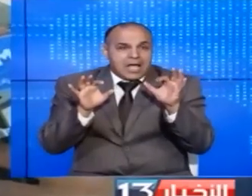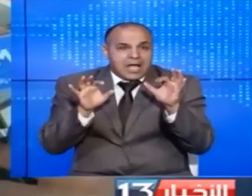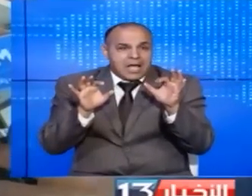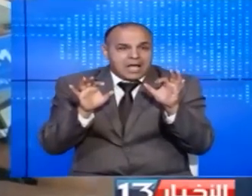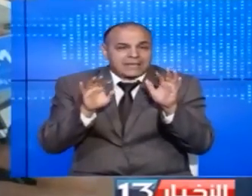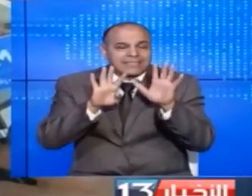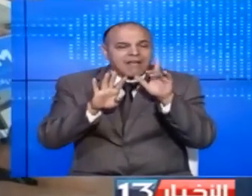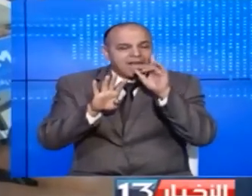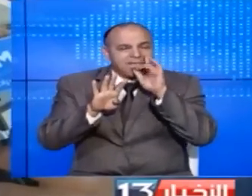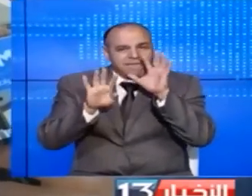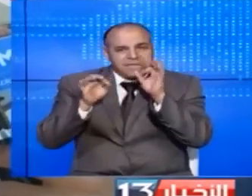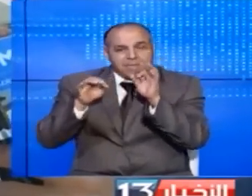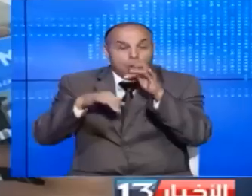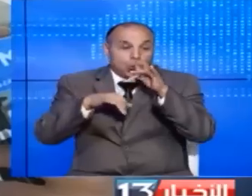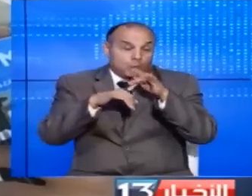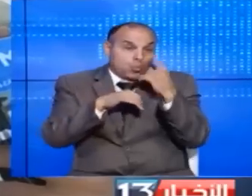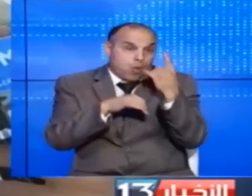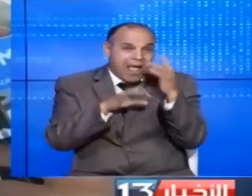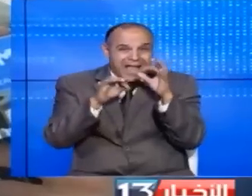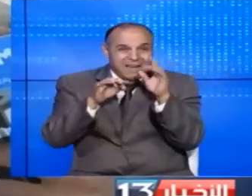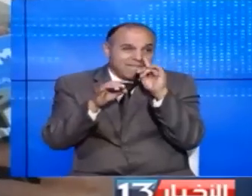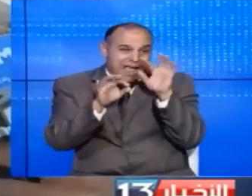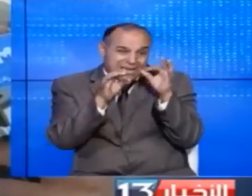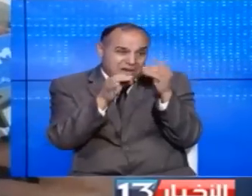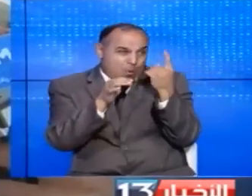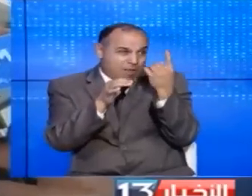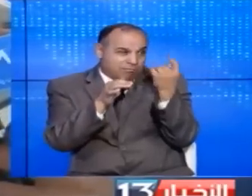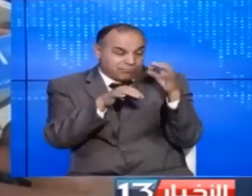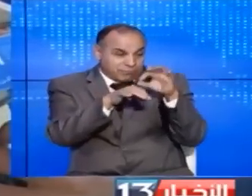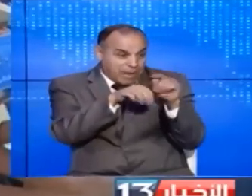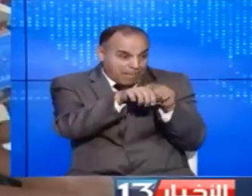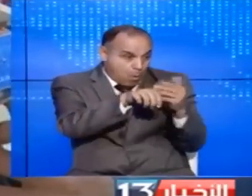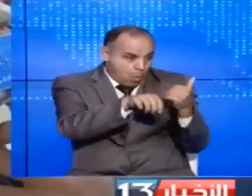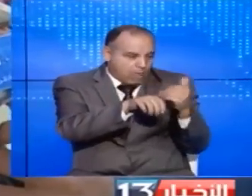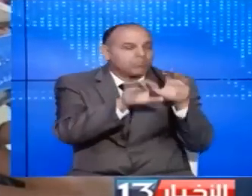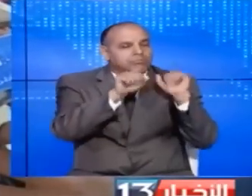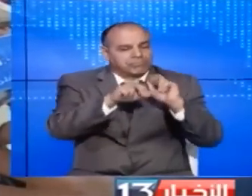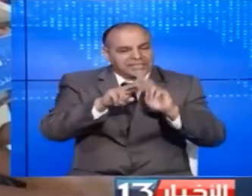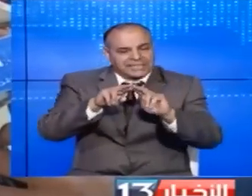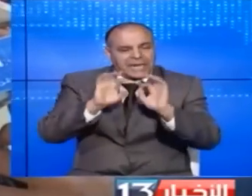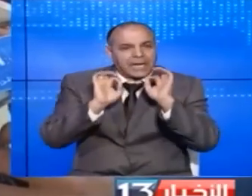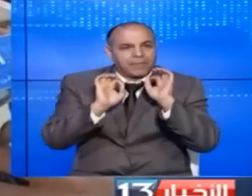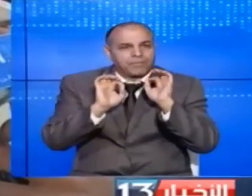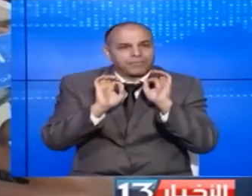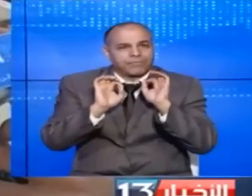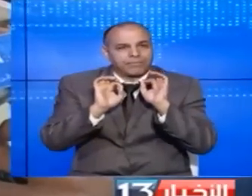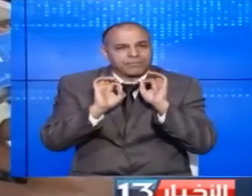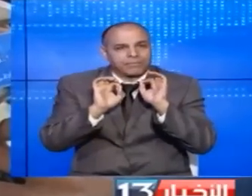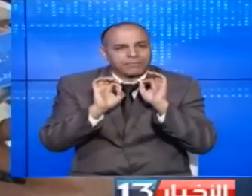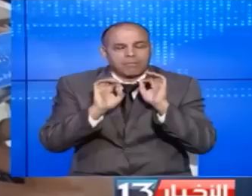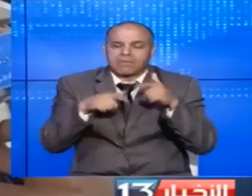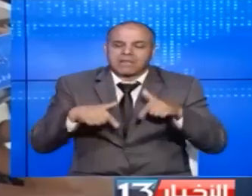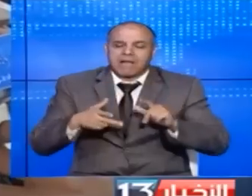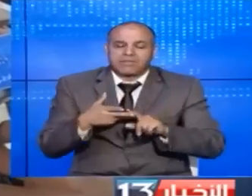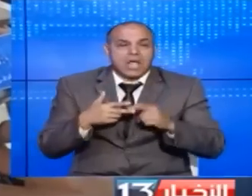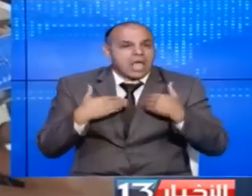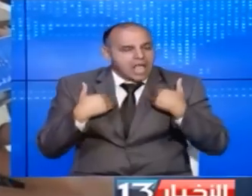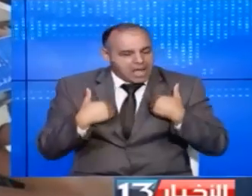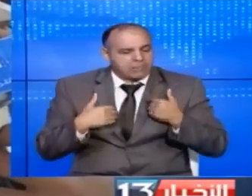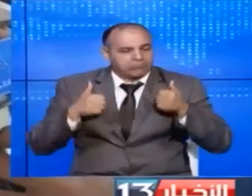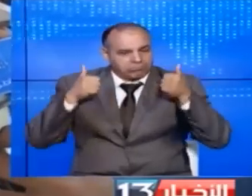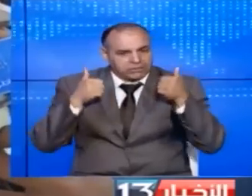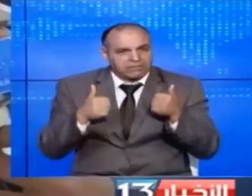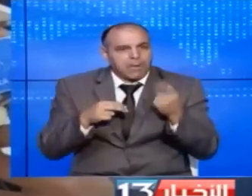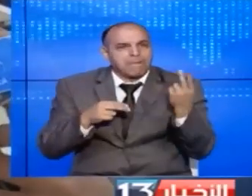9 نساء من 10 ينجموا يرتاحوا إذا كان يفقوا به بكري، يلزمهم يفقوا به بكري، وحتى حد ما تخاف تقول راني